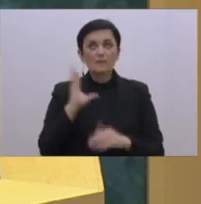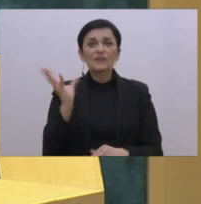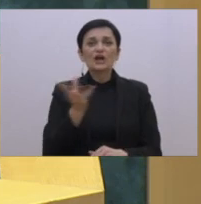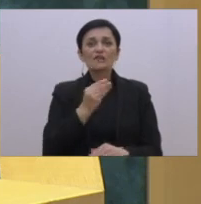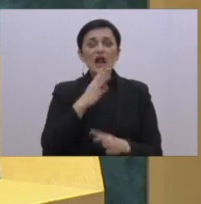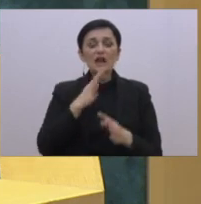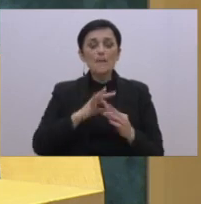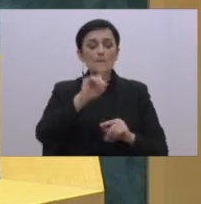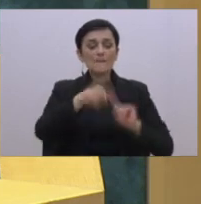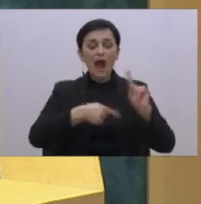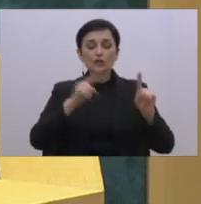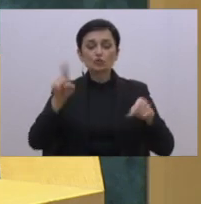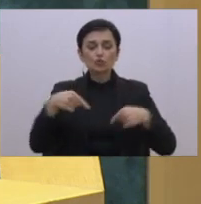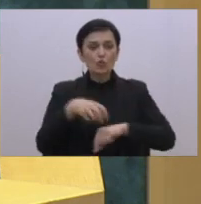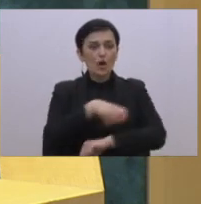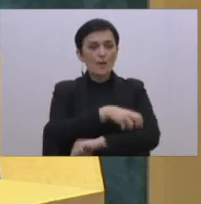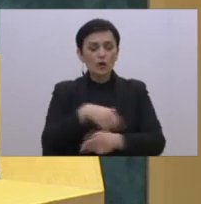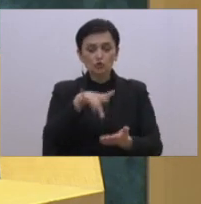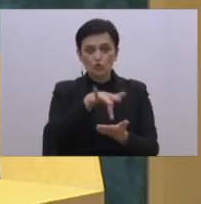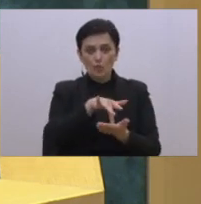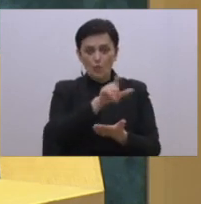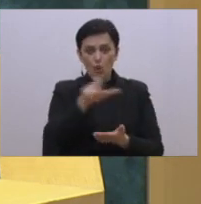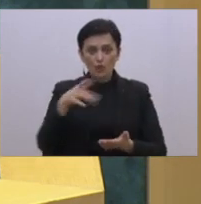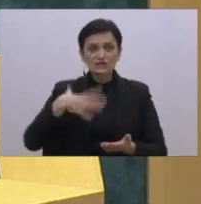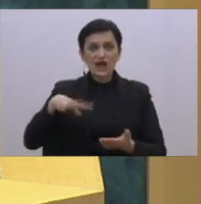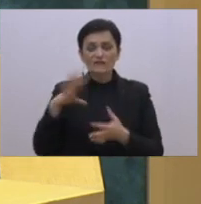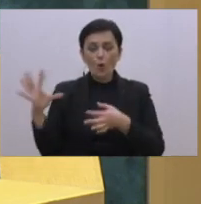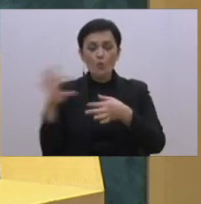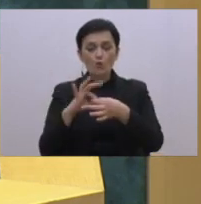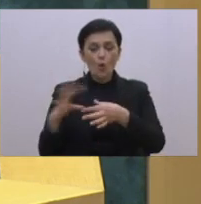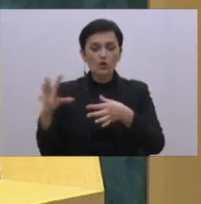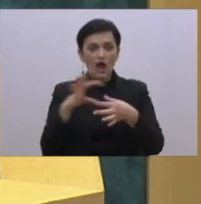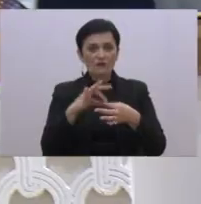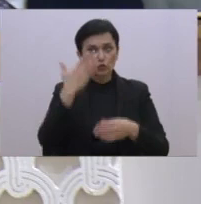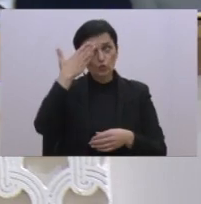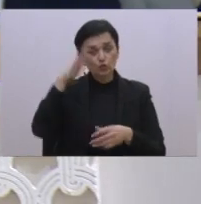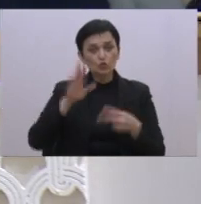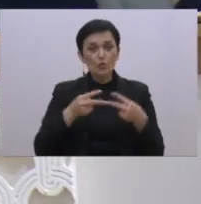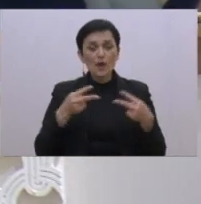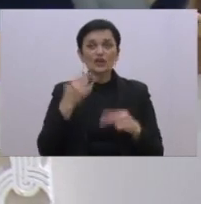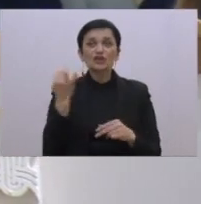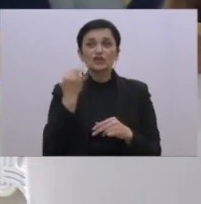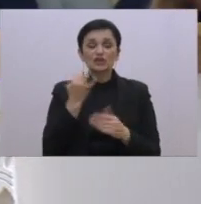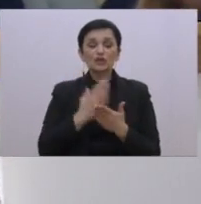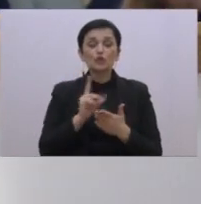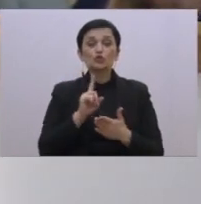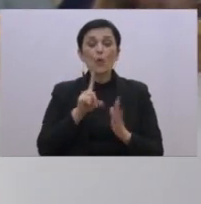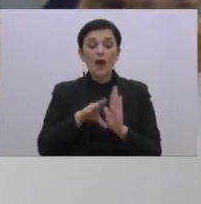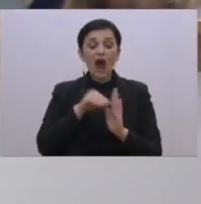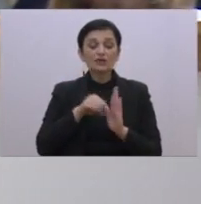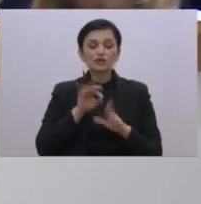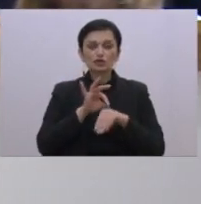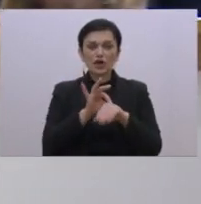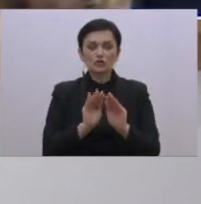ყველა პასუხისმგებლიანი პარტიის, მოქალაქისა და საქართველოს მოკავშირე უცხოელი პარტნიორის ინტერესია, რომ არჩევნები